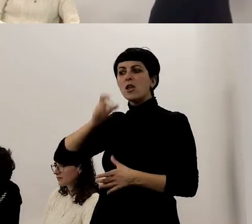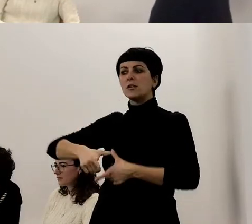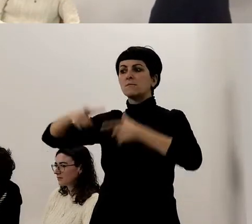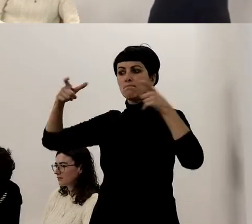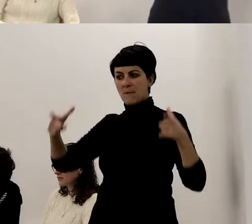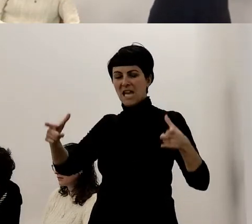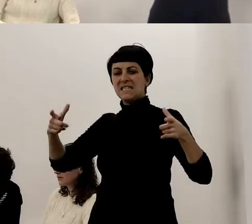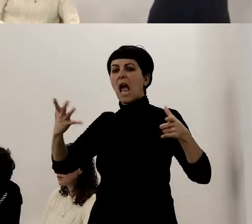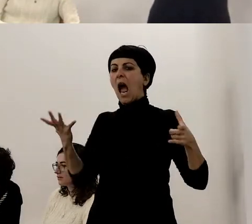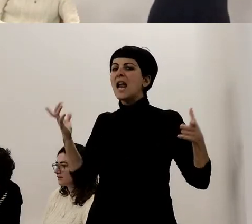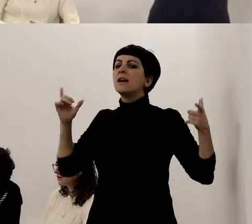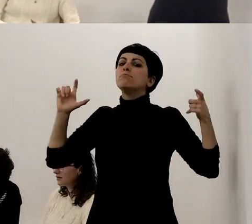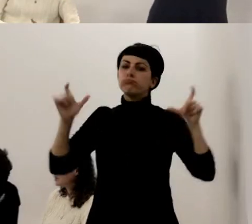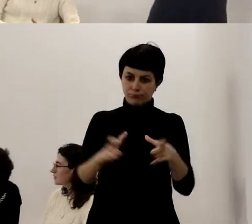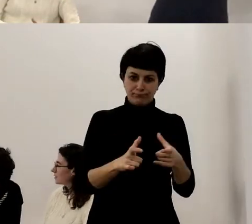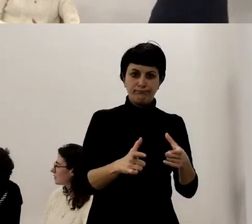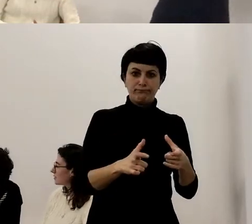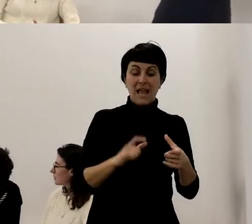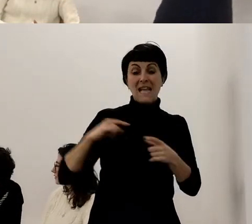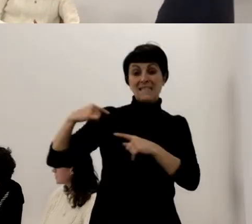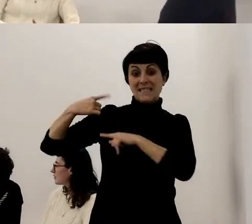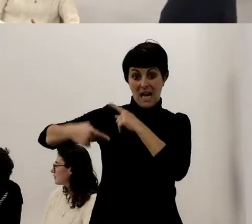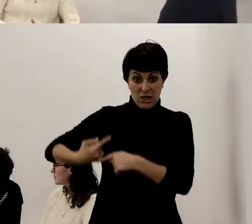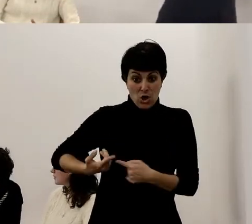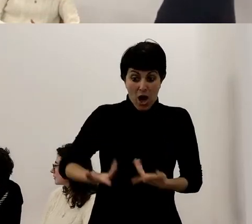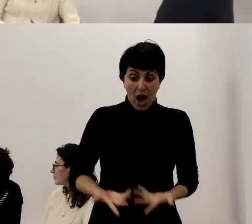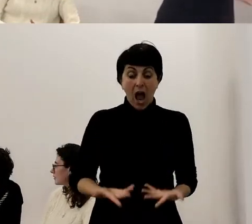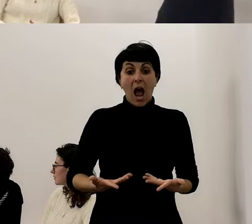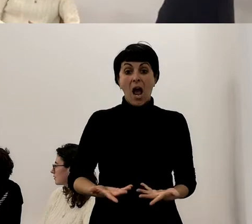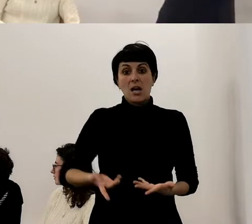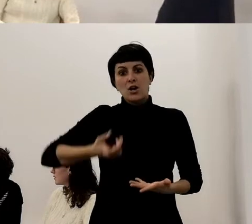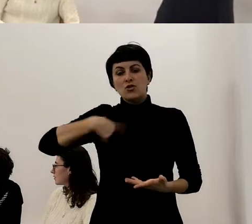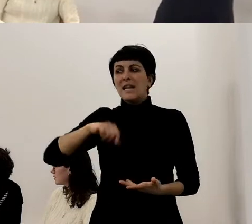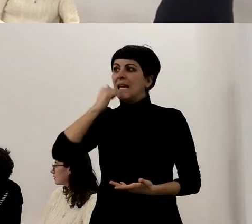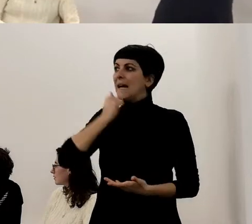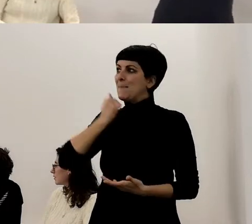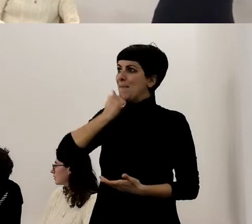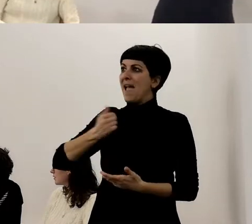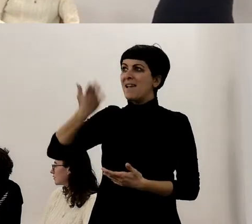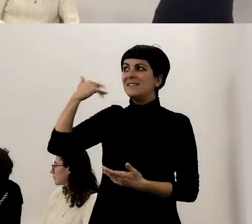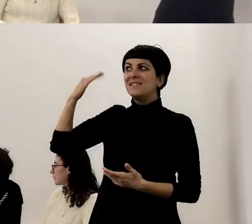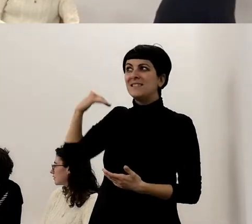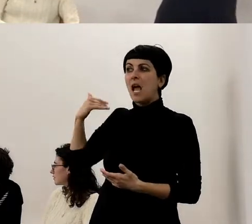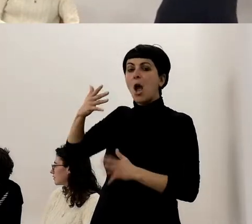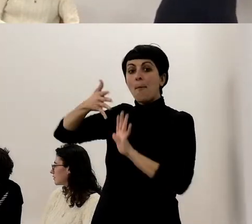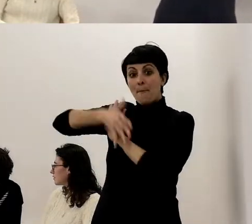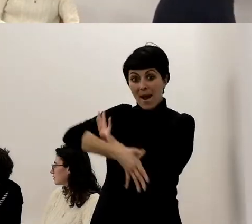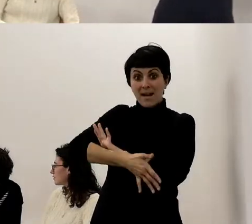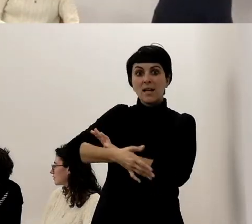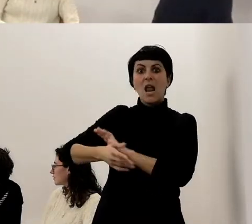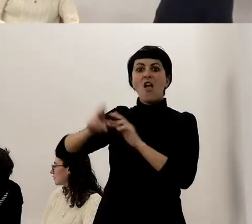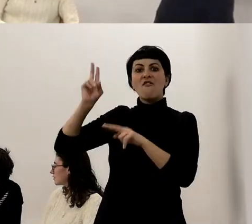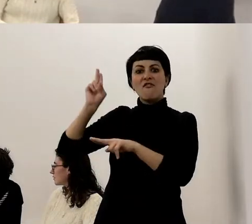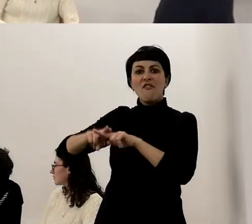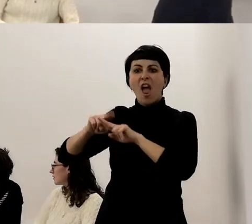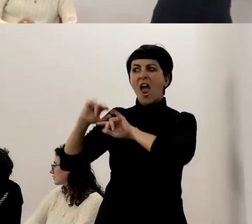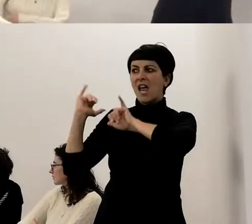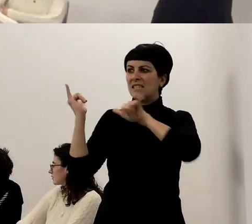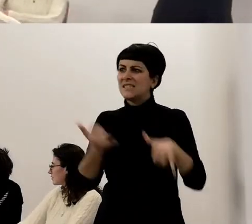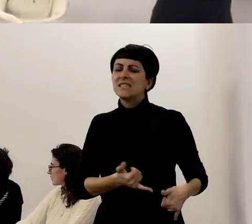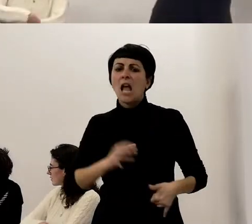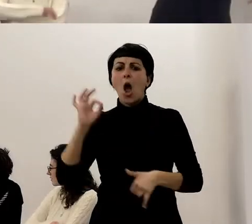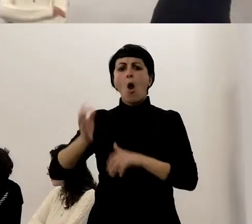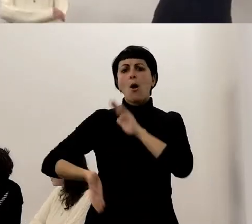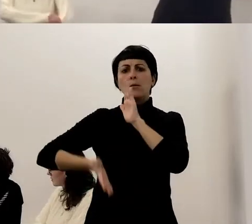sí. I és una generació que a nosaltres els hi tenim molta enveja, perquè a part de portar gegants, doncs sortien de festa, se n'anaven a